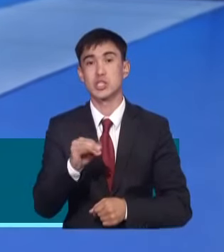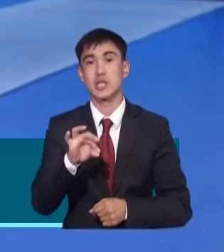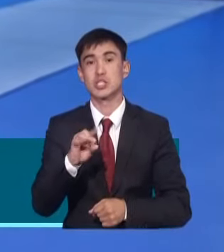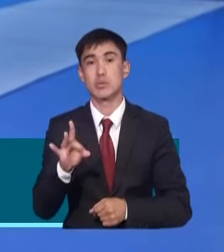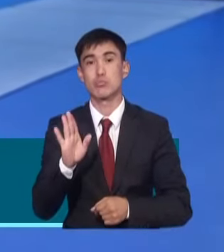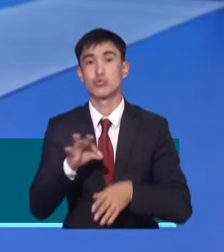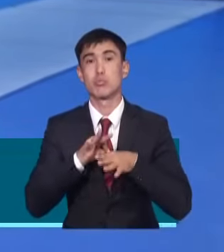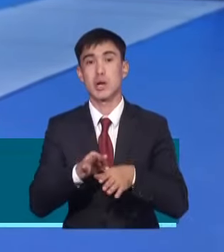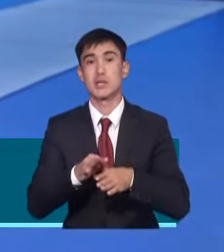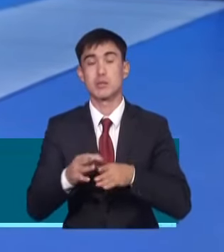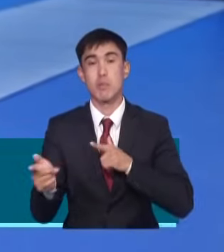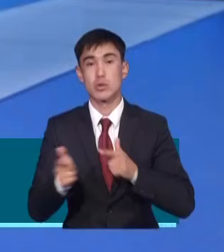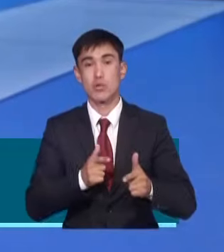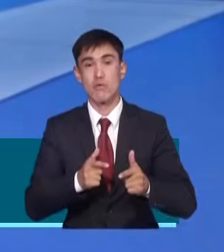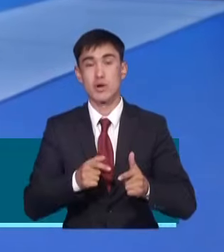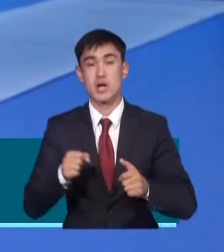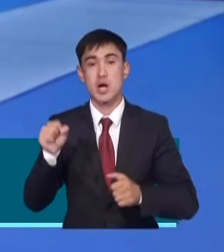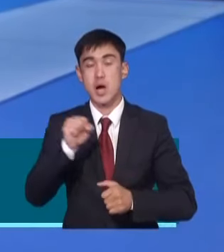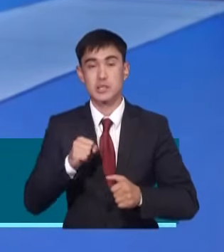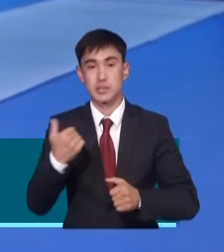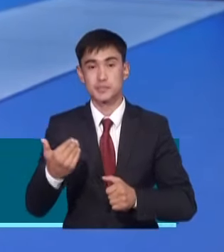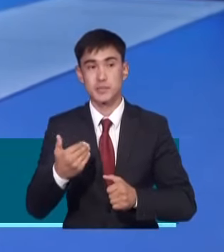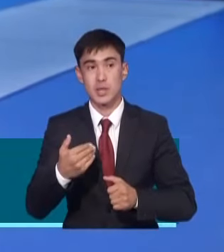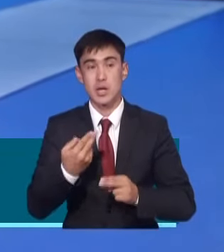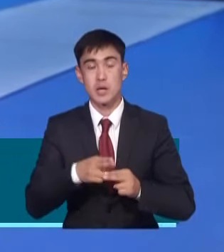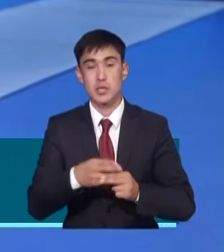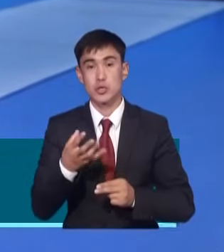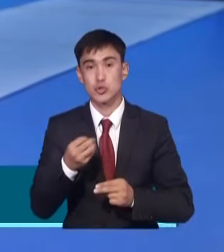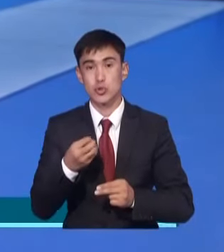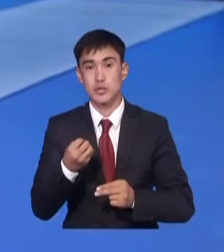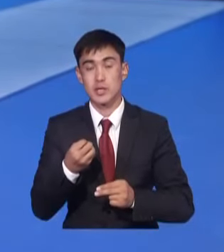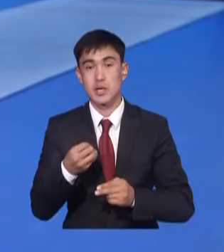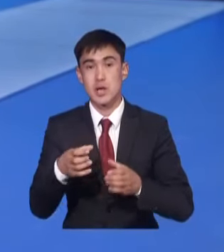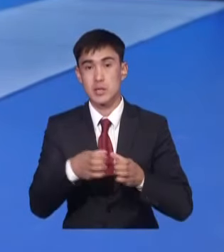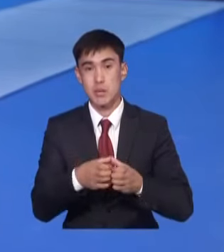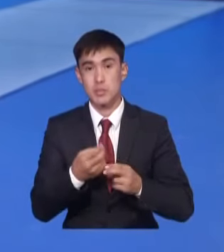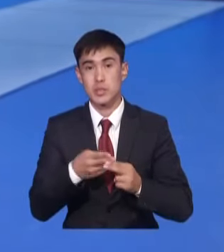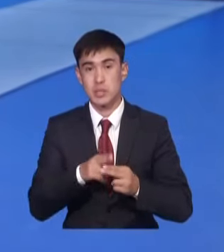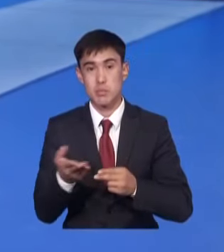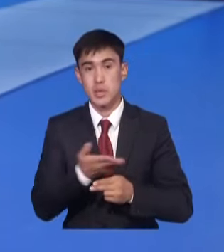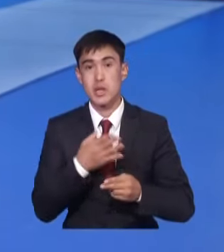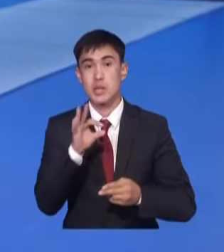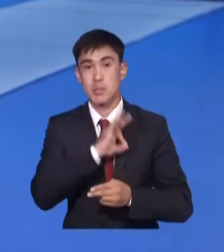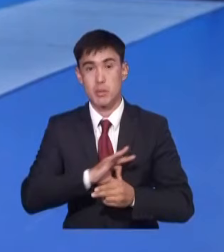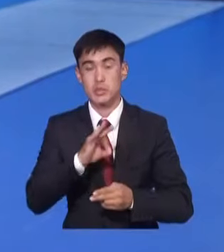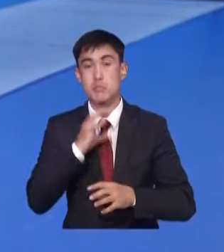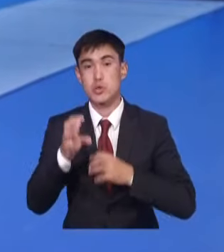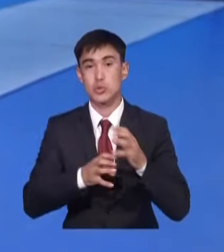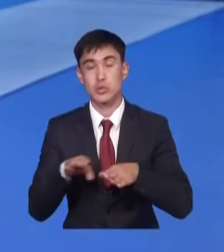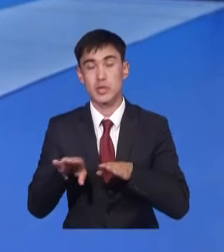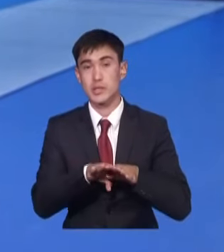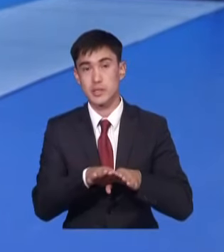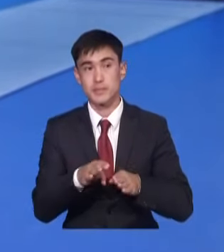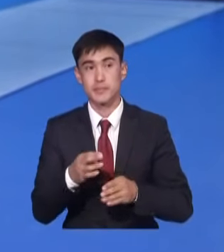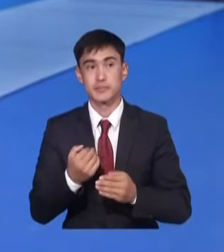будет проходить подготовка к Чемпионату Азии То есть это ещё очередной этап где мы набираем очки в международные